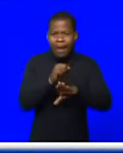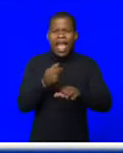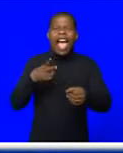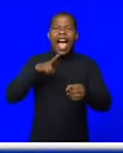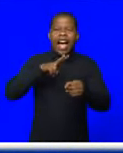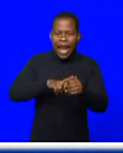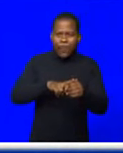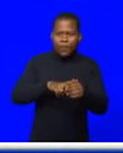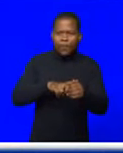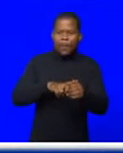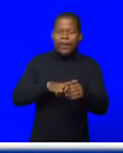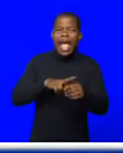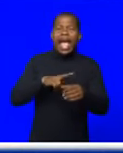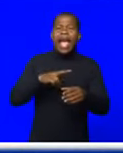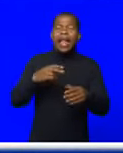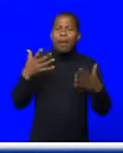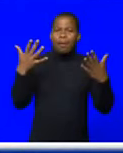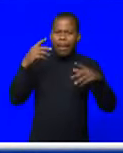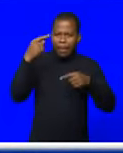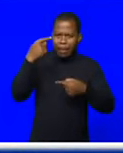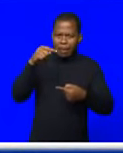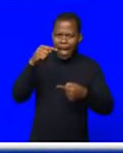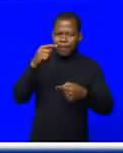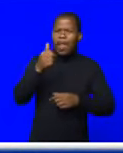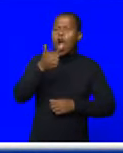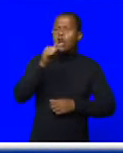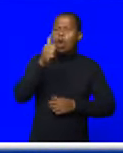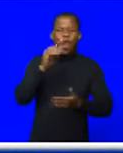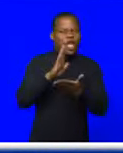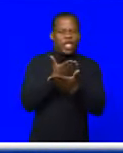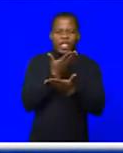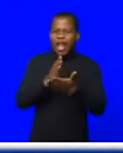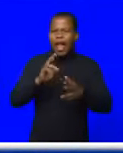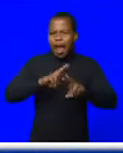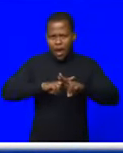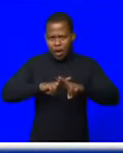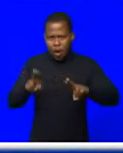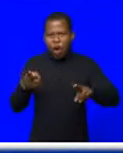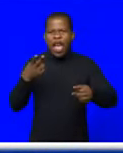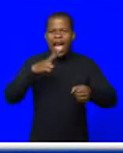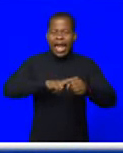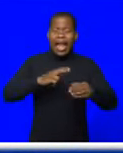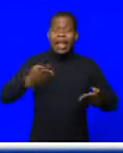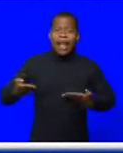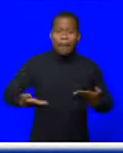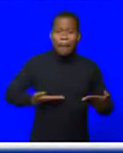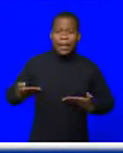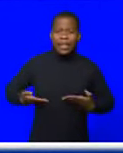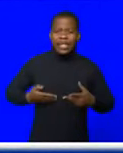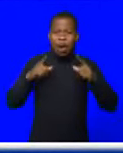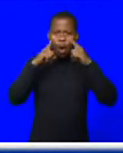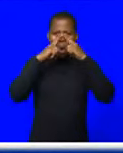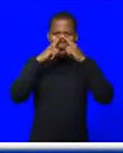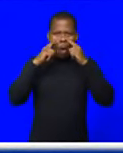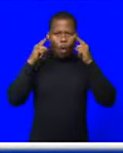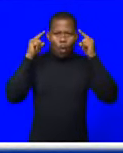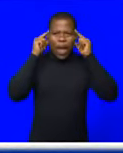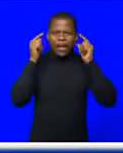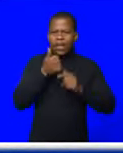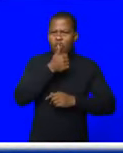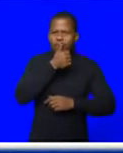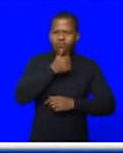akukavumeleki. Umuntu ubhekekile ukuthi ebusinessini ahlale ayifakile imask ngaso sonke isikhathi. nakange khathe